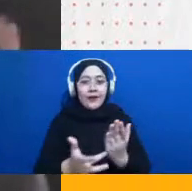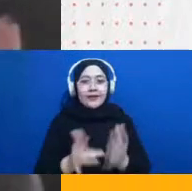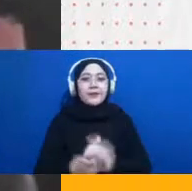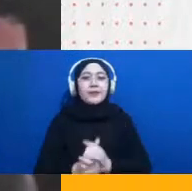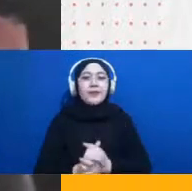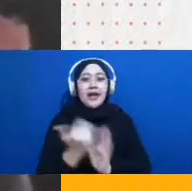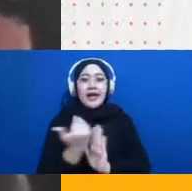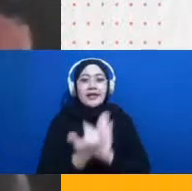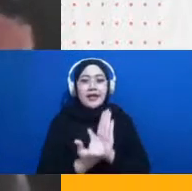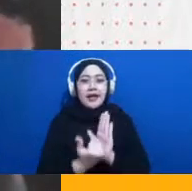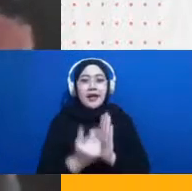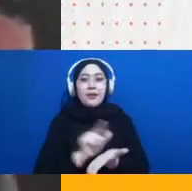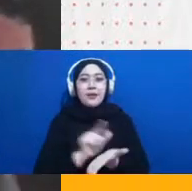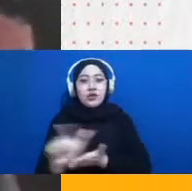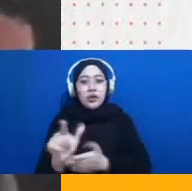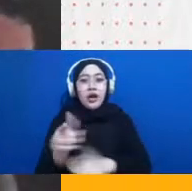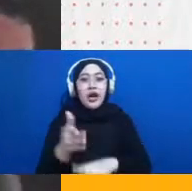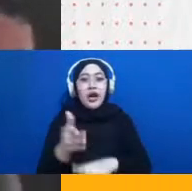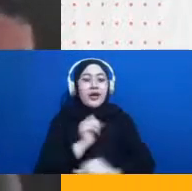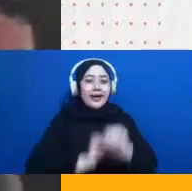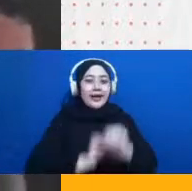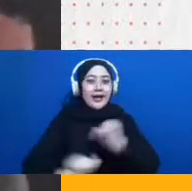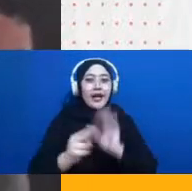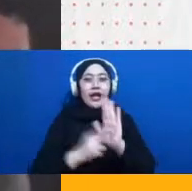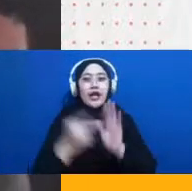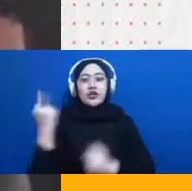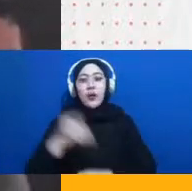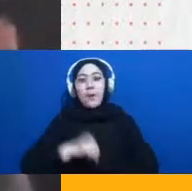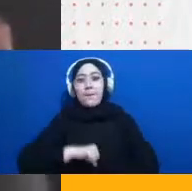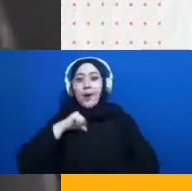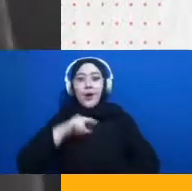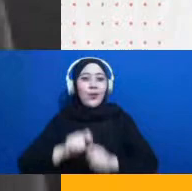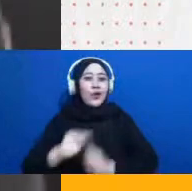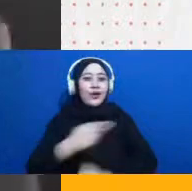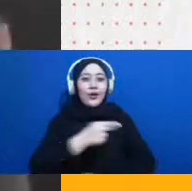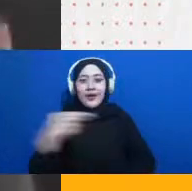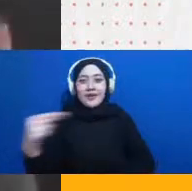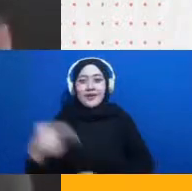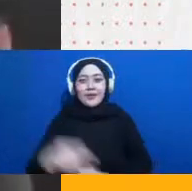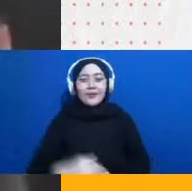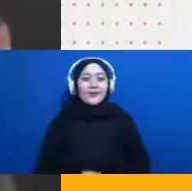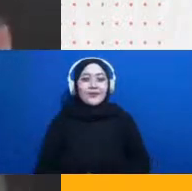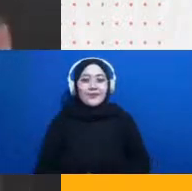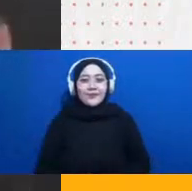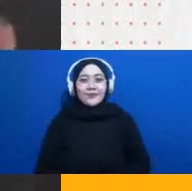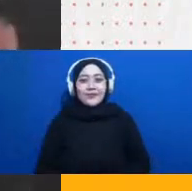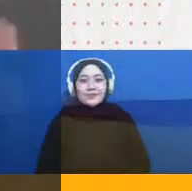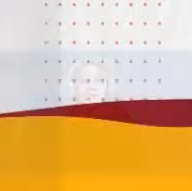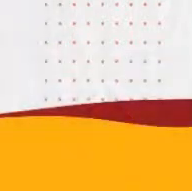acara peluncuran awal Gerakan Nasional Bangga Buatan Indonesia.